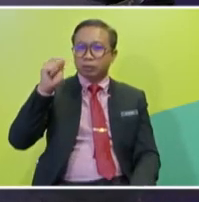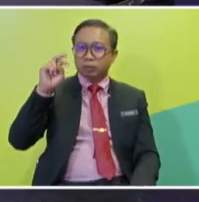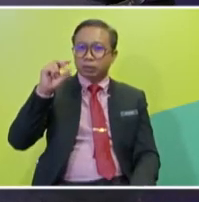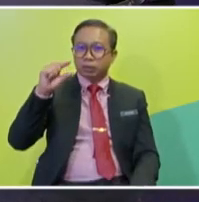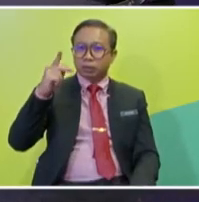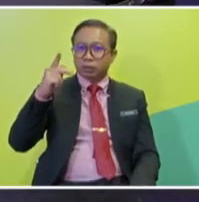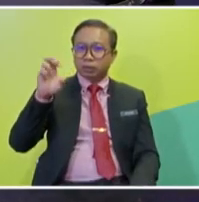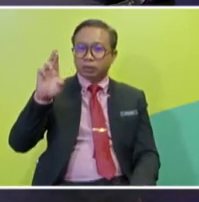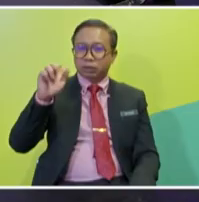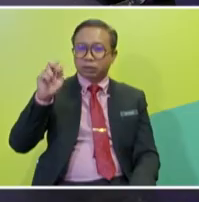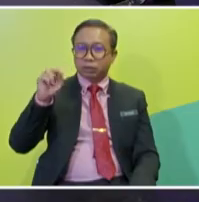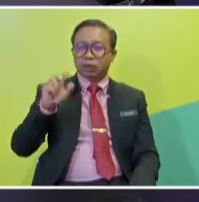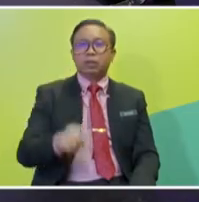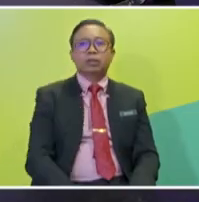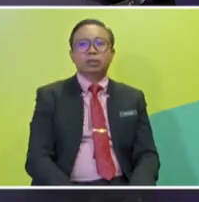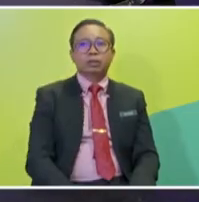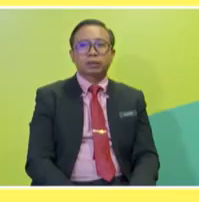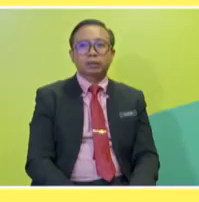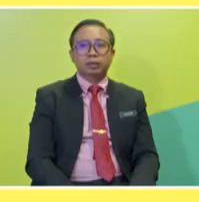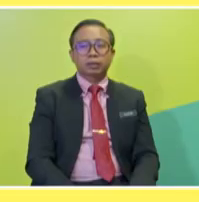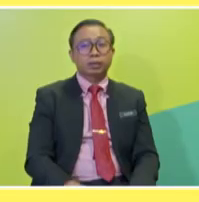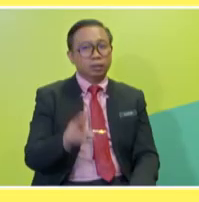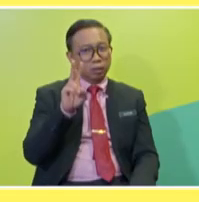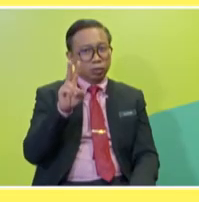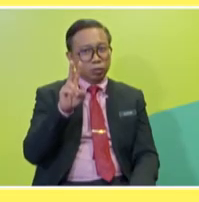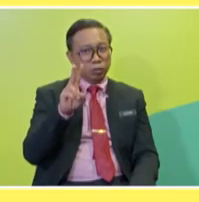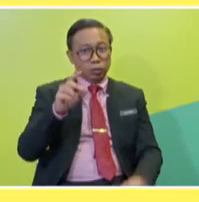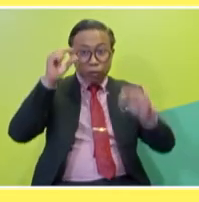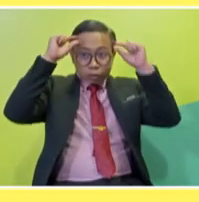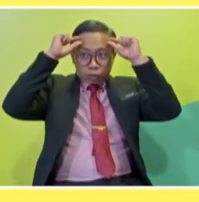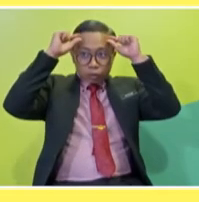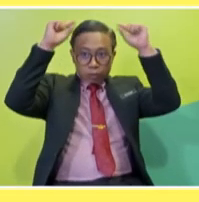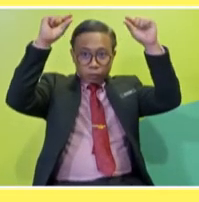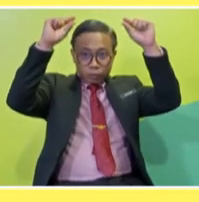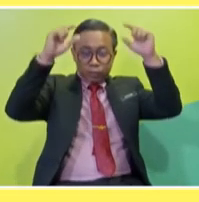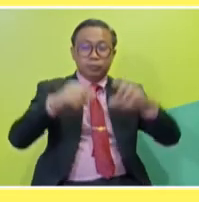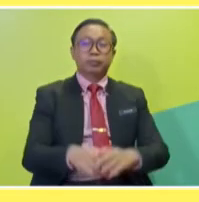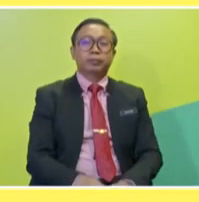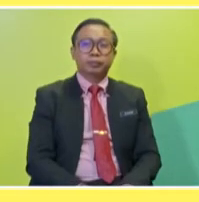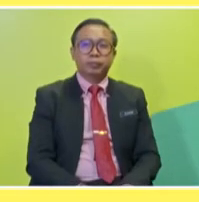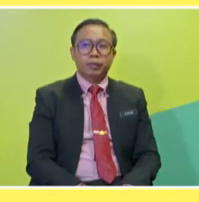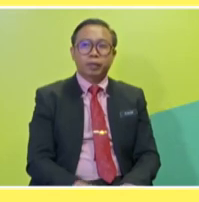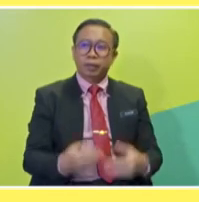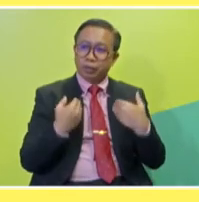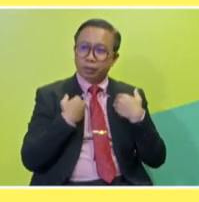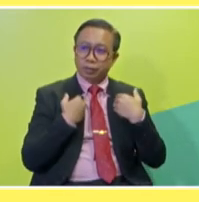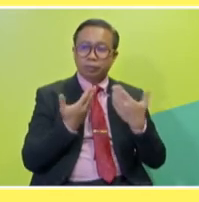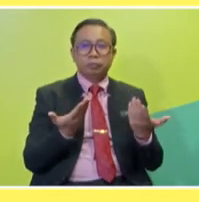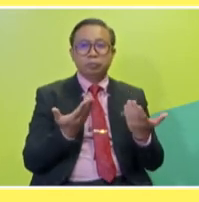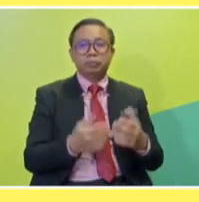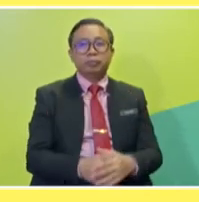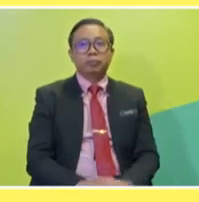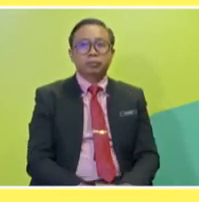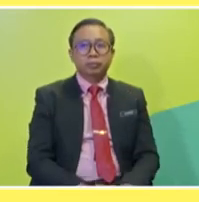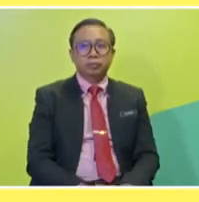satu daripada 6 nampaknya yang kedua sesungut jadi sesungguh ini ada pada Saputri